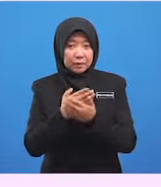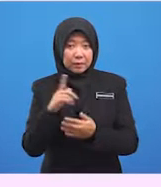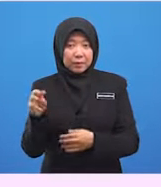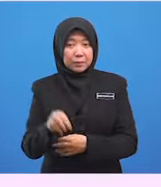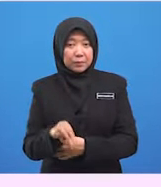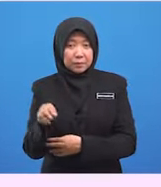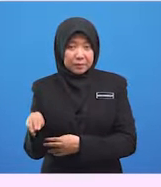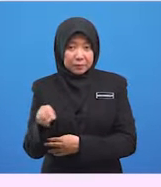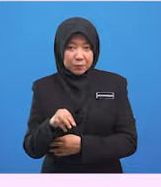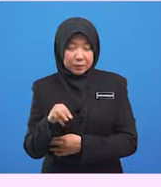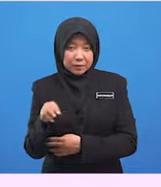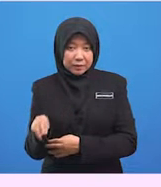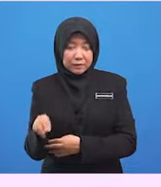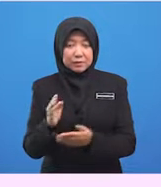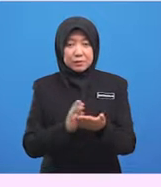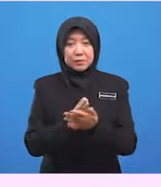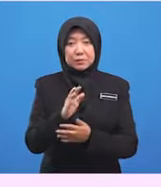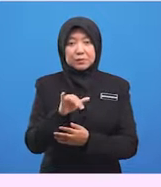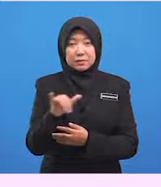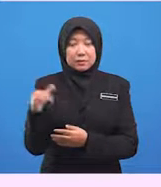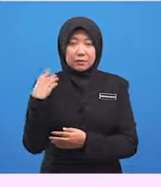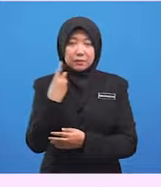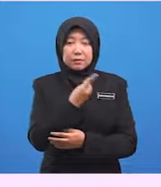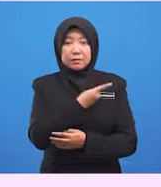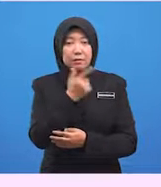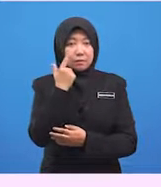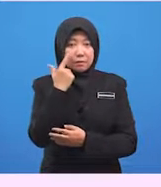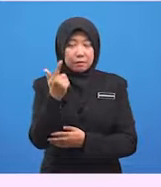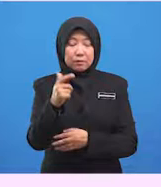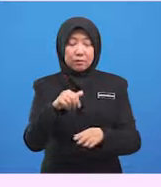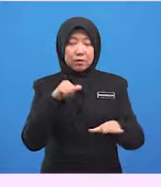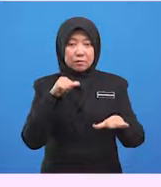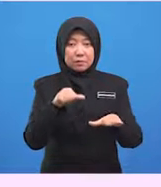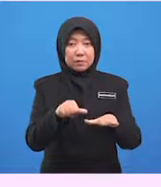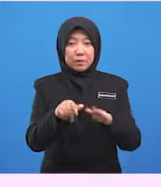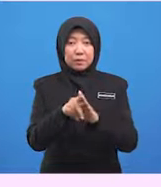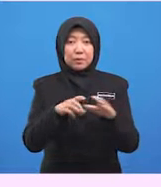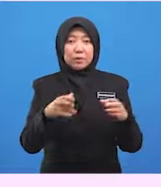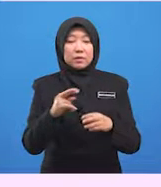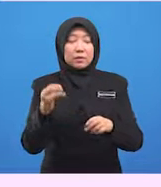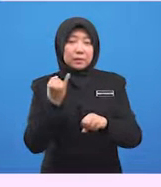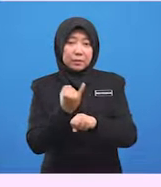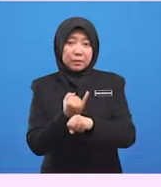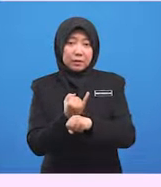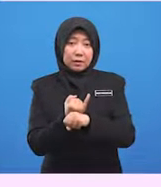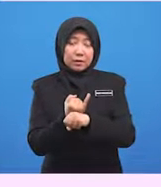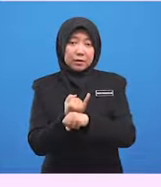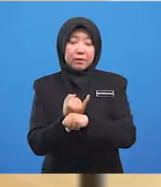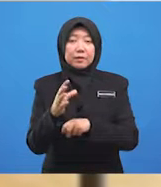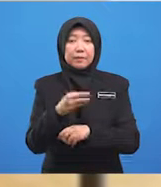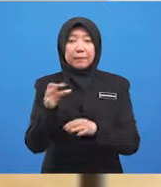murid-murid seterusnya kita melihat pada aspek pembuatan tembikar dan manik